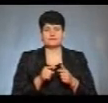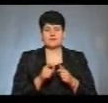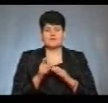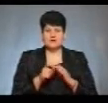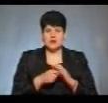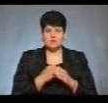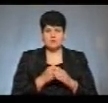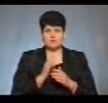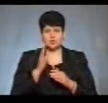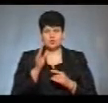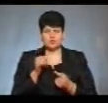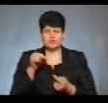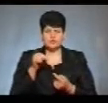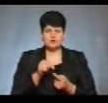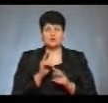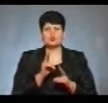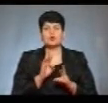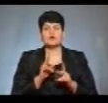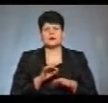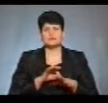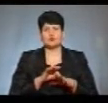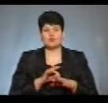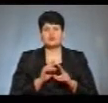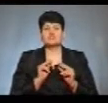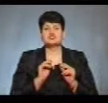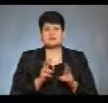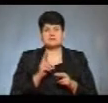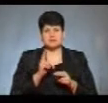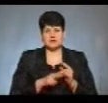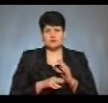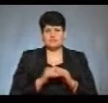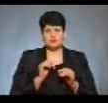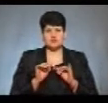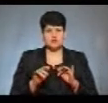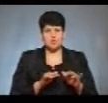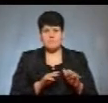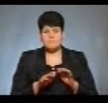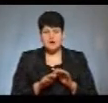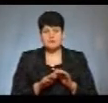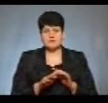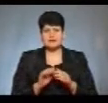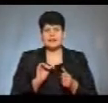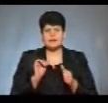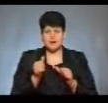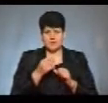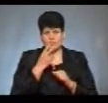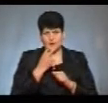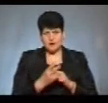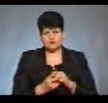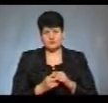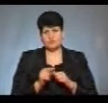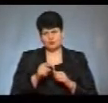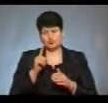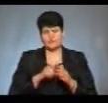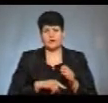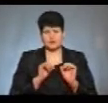прогнозували чітко, хто, як веде і чим завершується виборча кампанія, вони фактично, значить, наперед показували. Тому, я думаю,